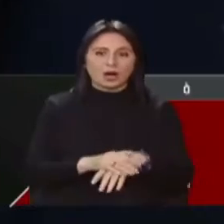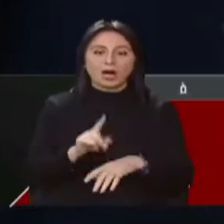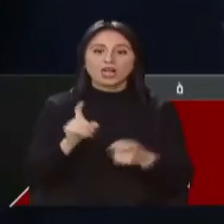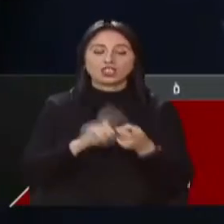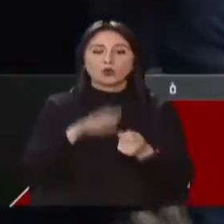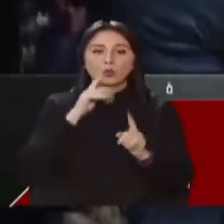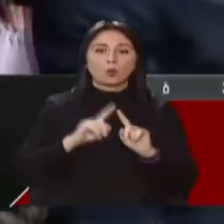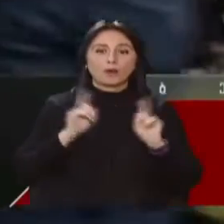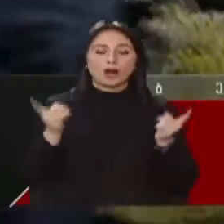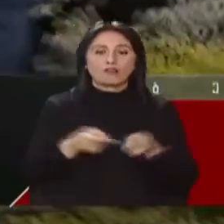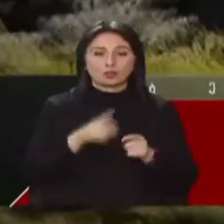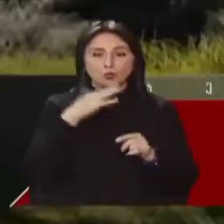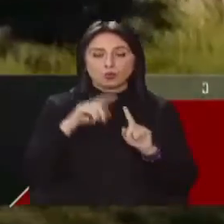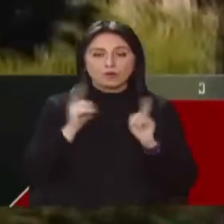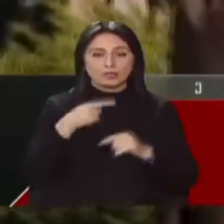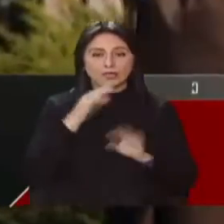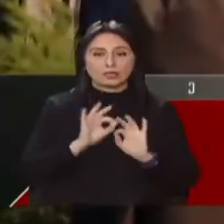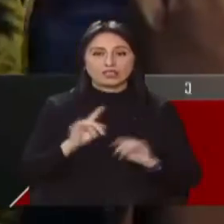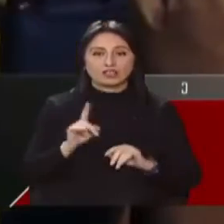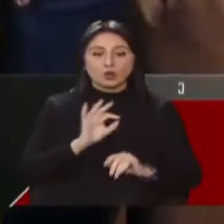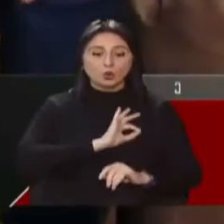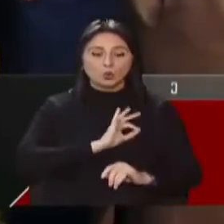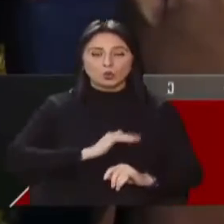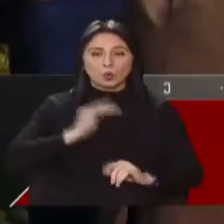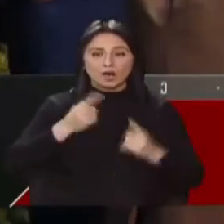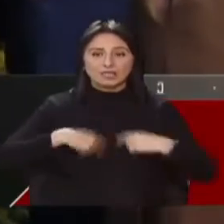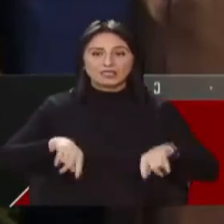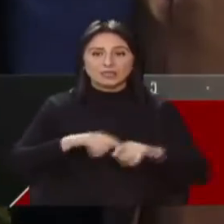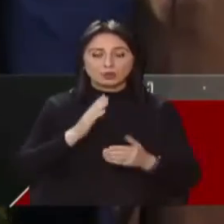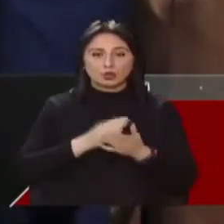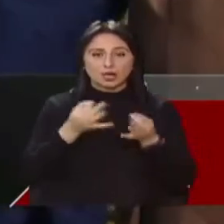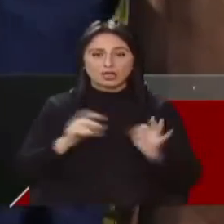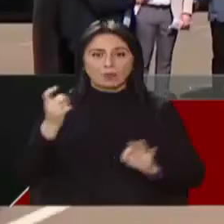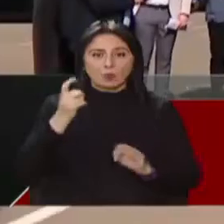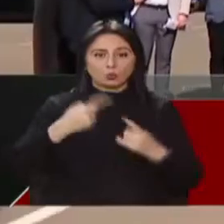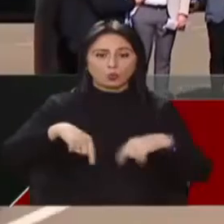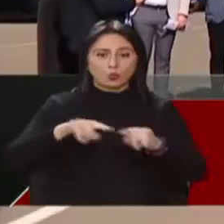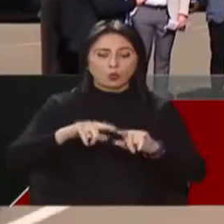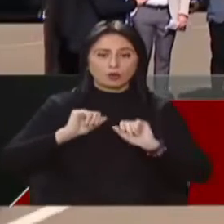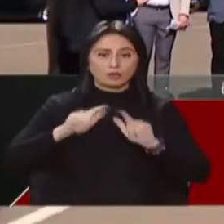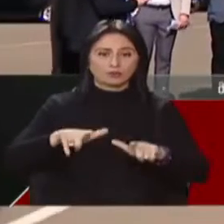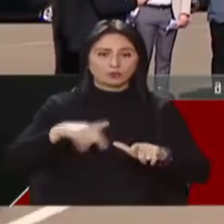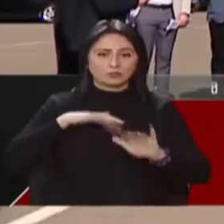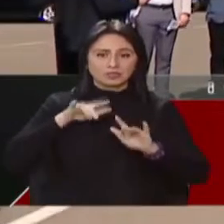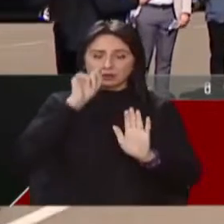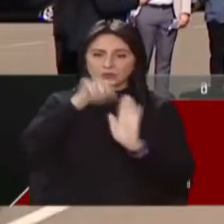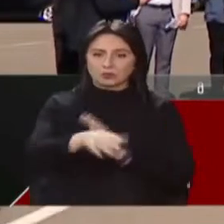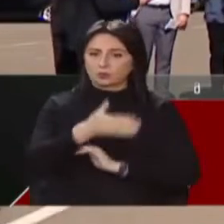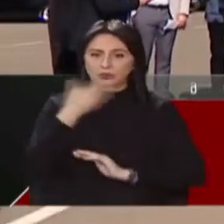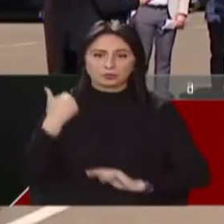შეეხება უმრავლესობას, უმრავლესობაში აცხადებენ, რომ იუსტიციის უმაღლესი საბჭო არის დამოუკიდებელი ორგანო და მის საქმიანობაში არავინ